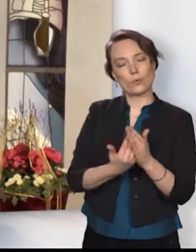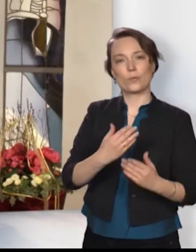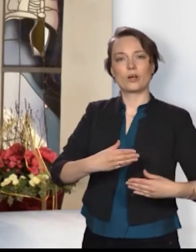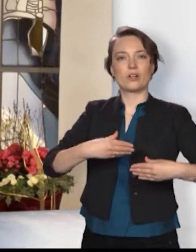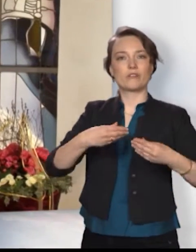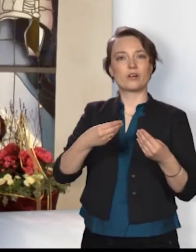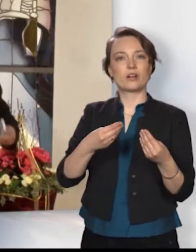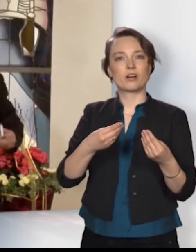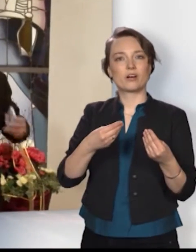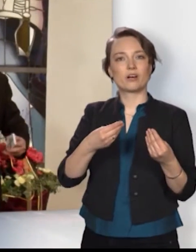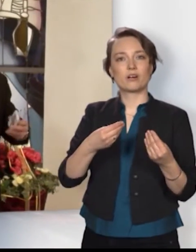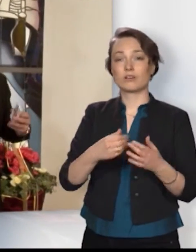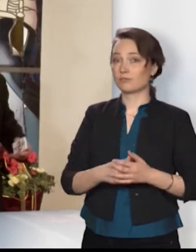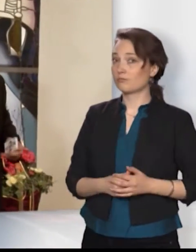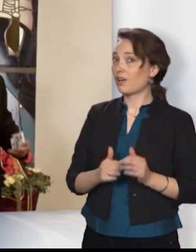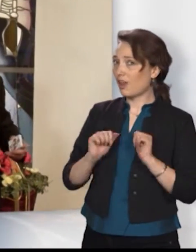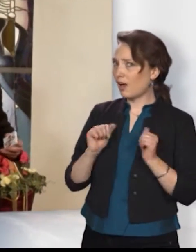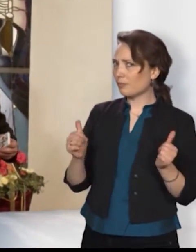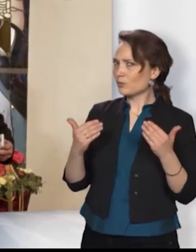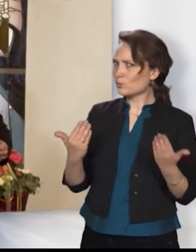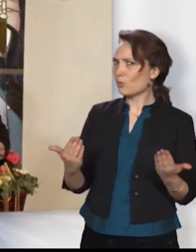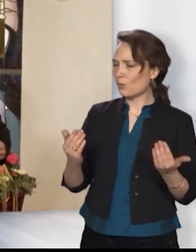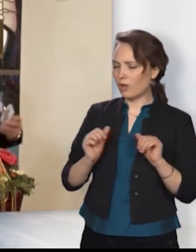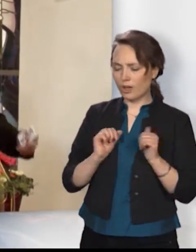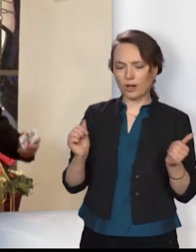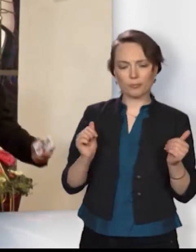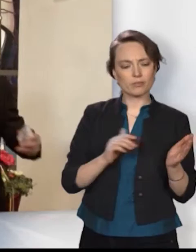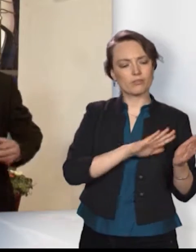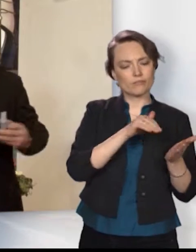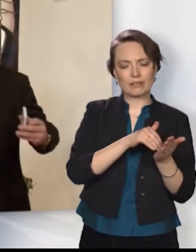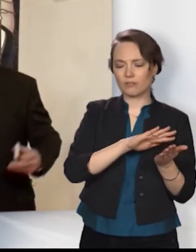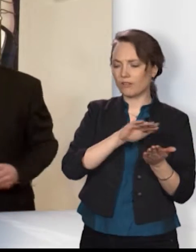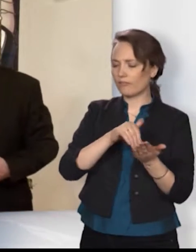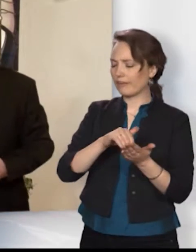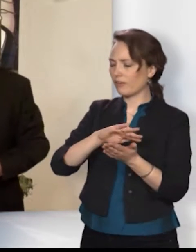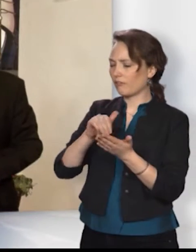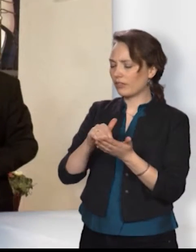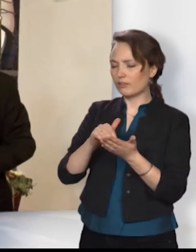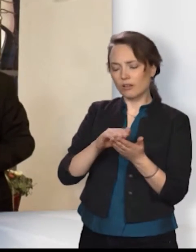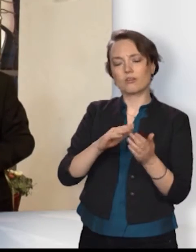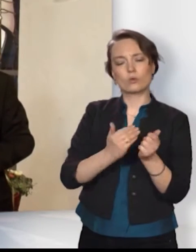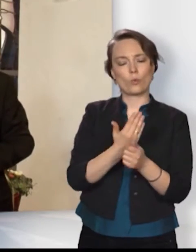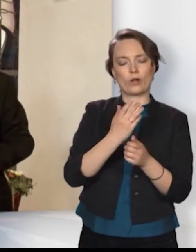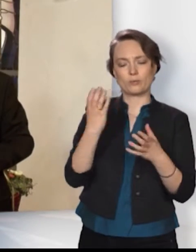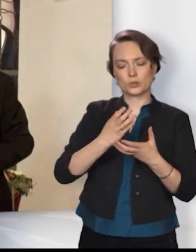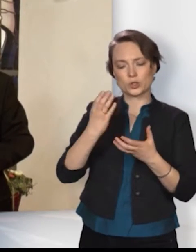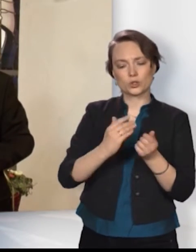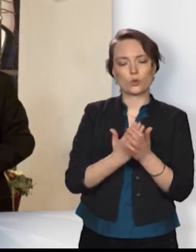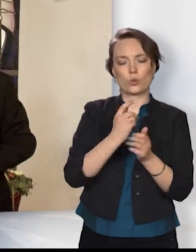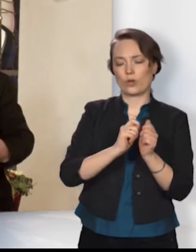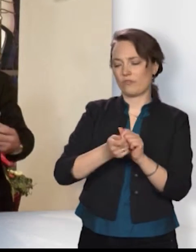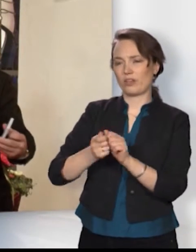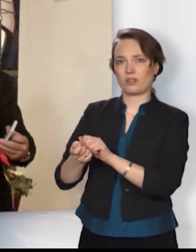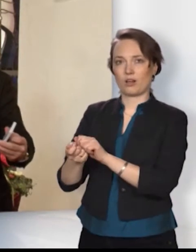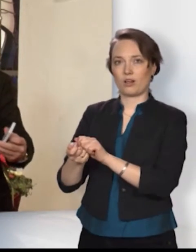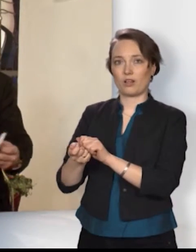Zum Leben gehört, dass die Karten immer wieder neu gemischt werden. Von Anfang an bis zum Lebensende. Gott sei Dank ist das so.